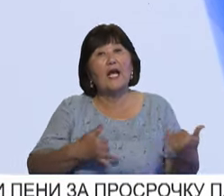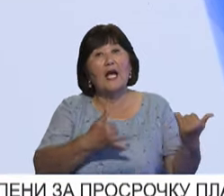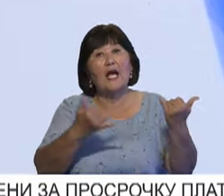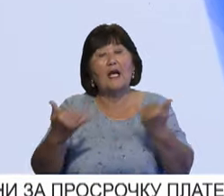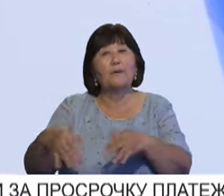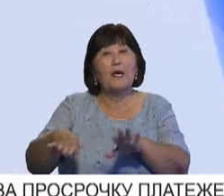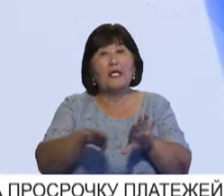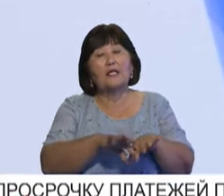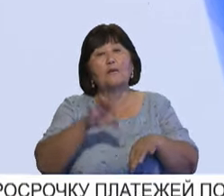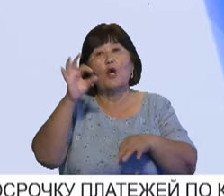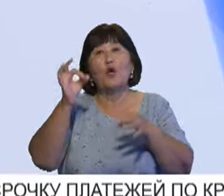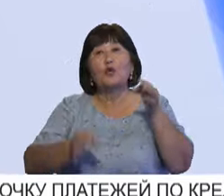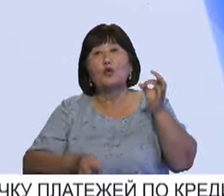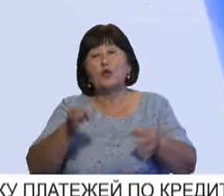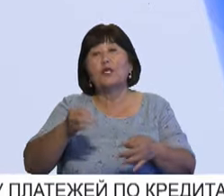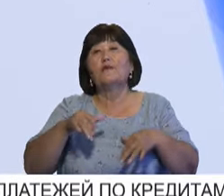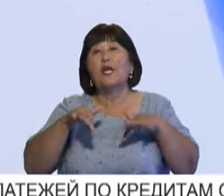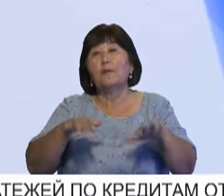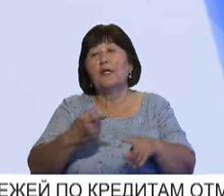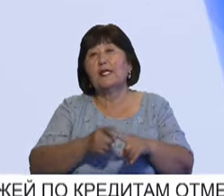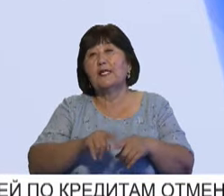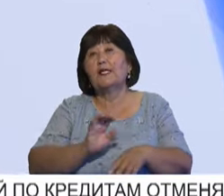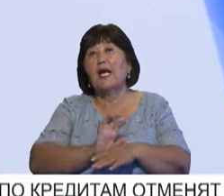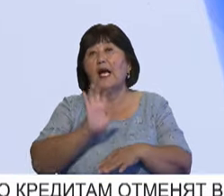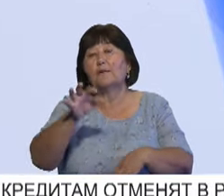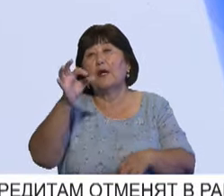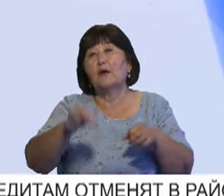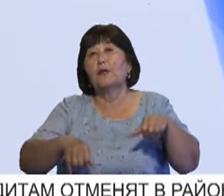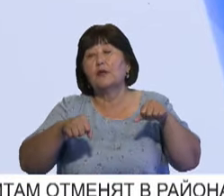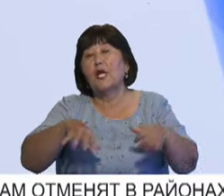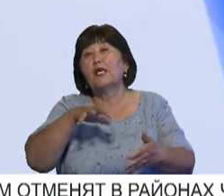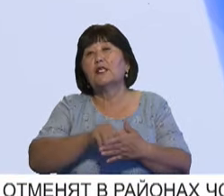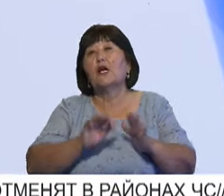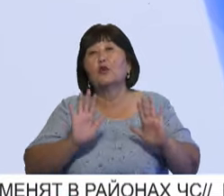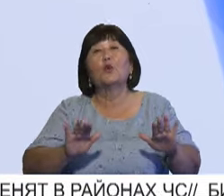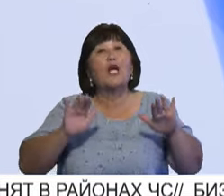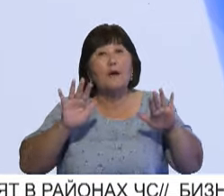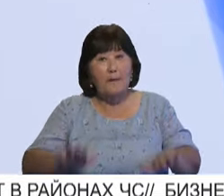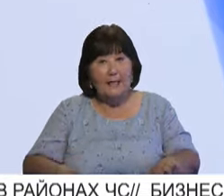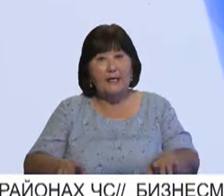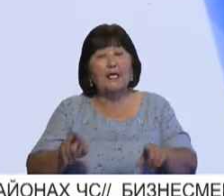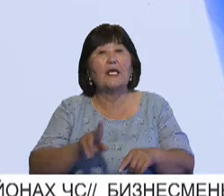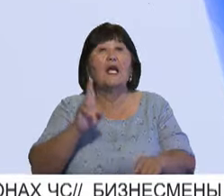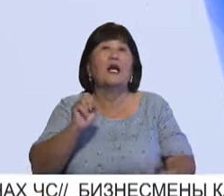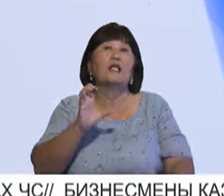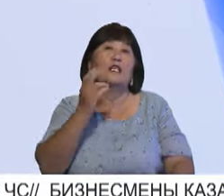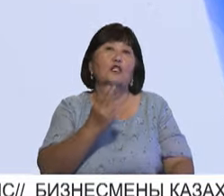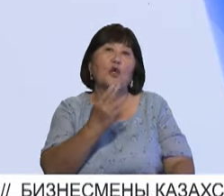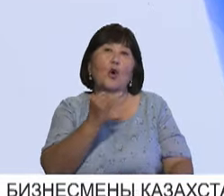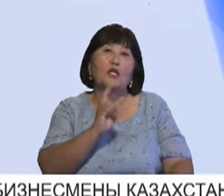единообразия судебной практики непосредственно отправлением правосудия будут заниматься только местные и кассационные